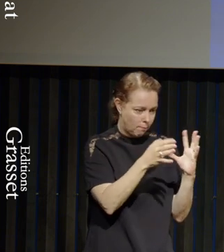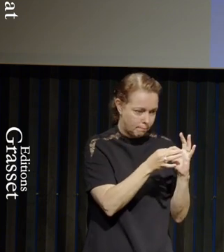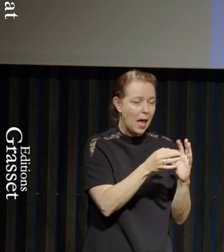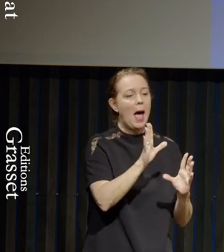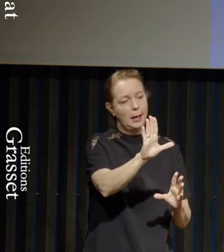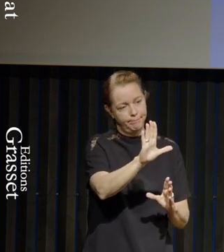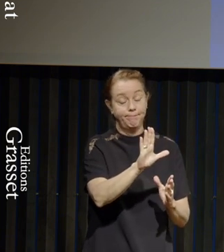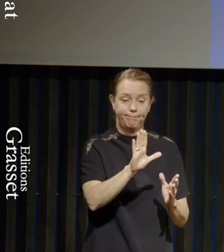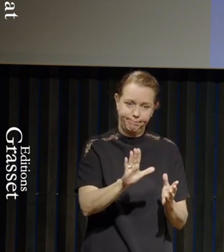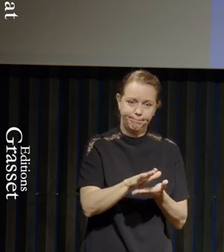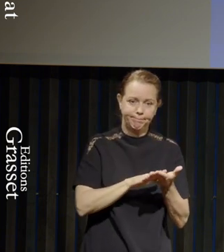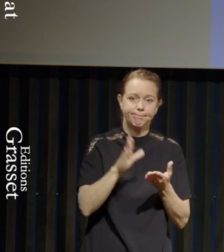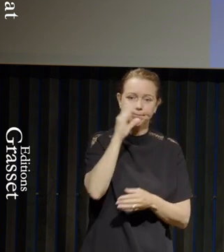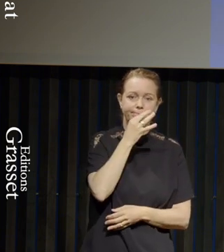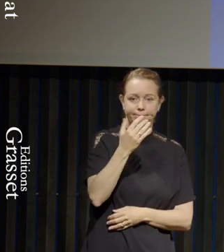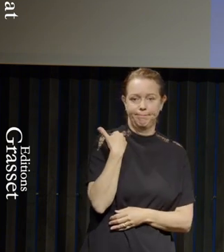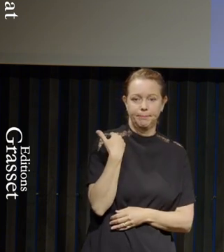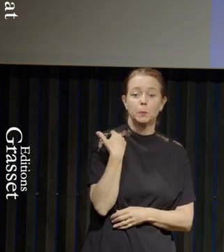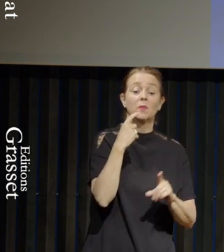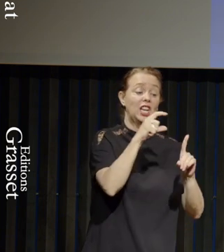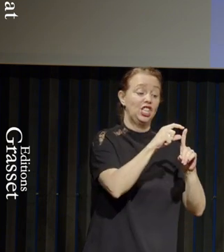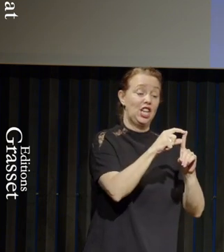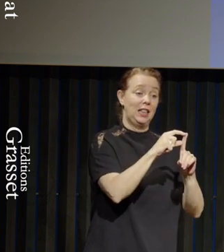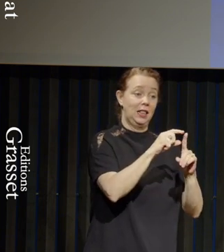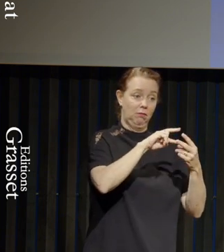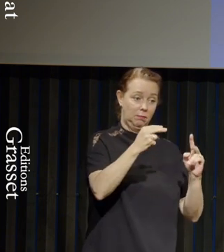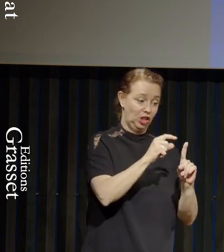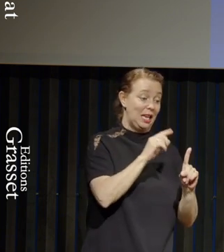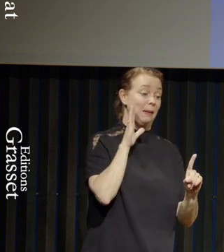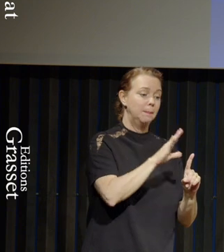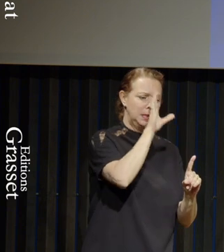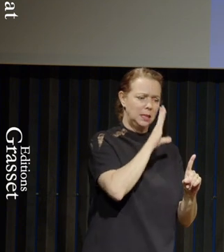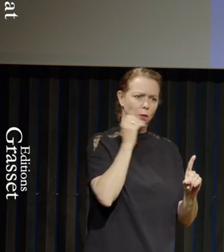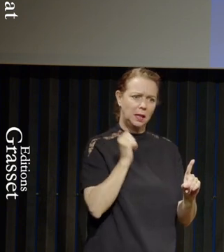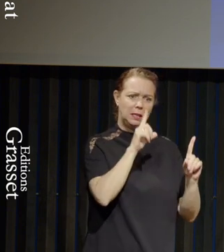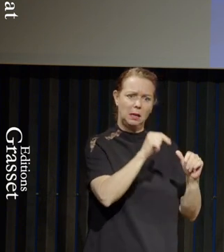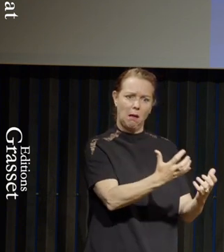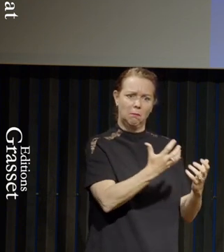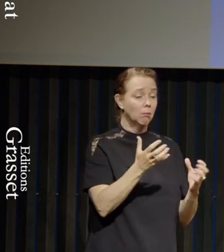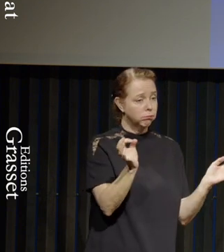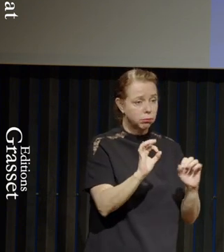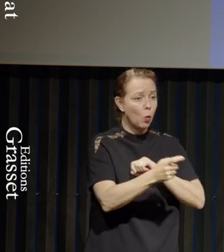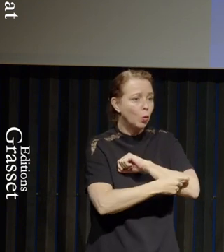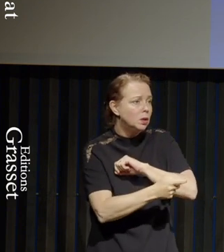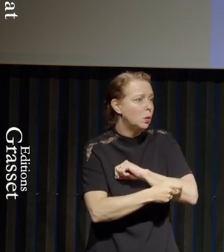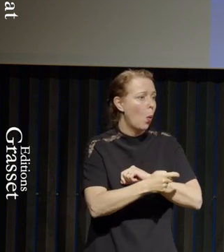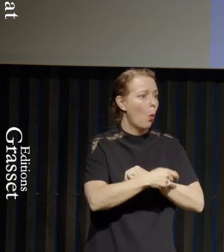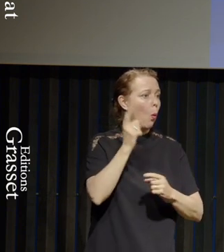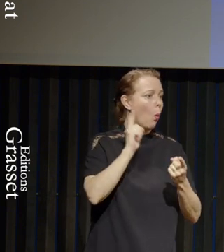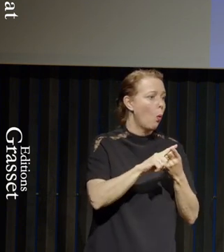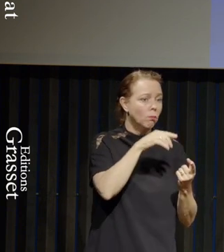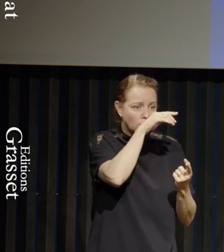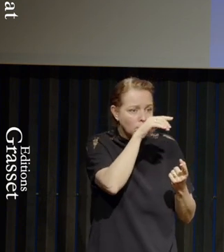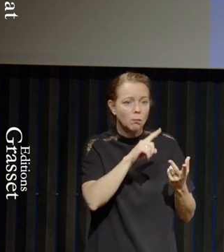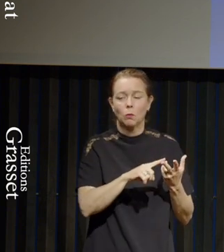dit tout à l'heure, il n'y a pas un gène de la schizophrénie ou de l'addiction à la cocaïne ou du